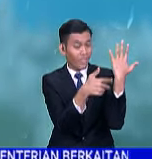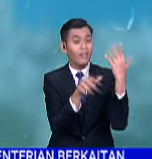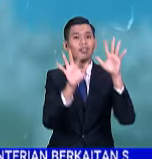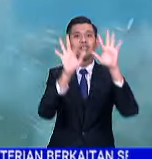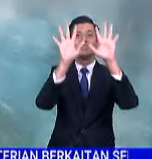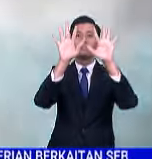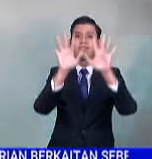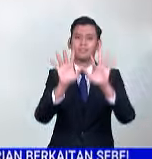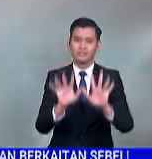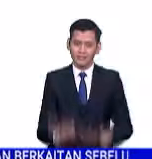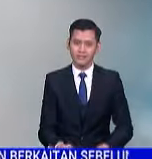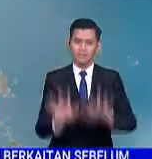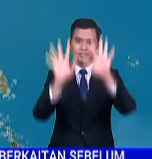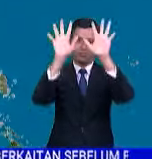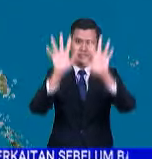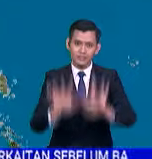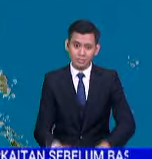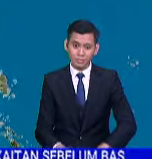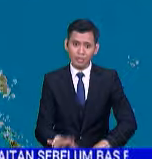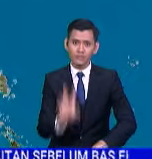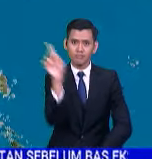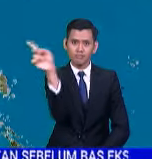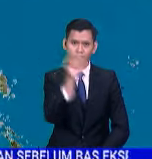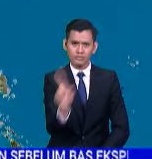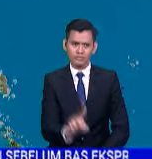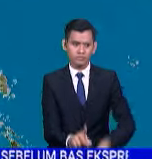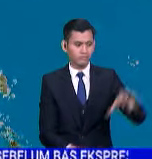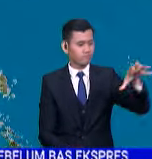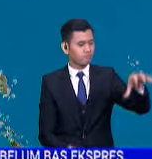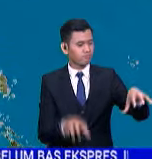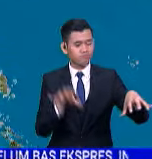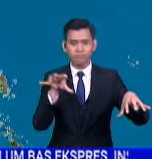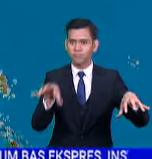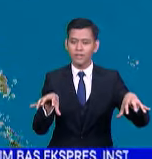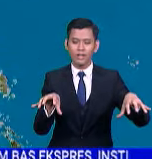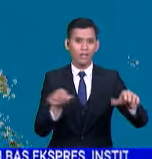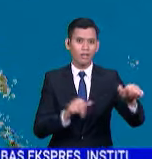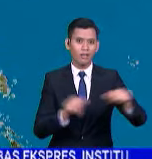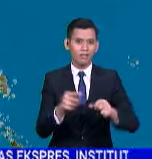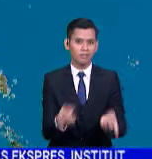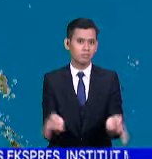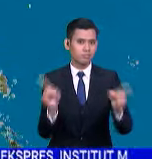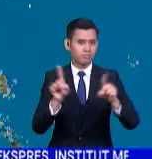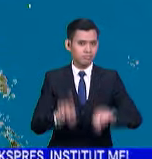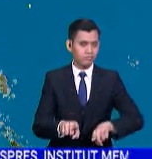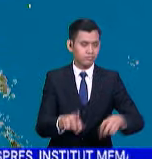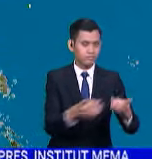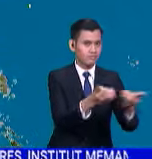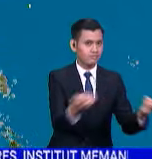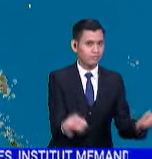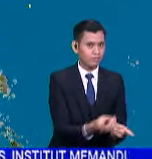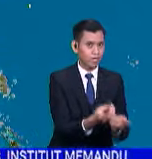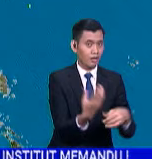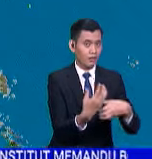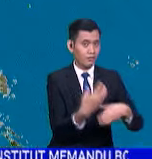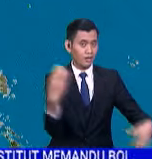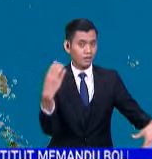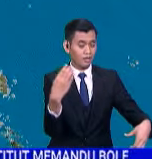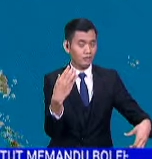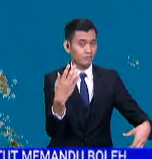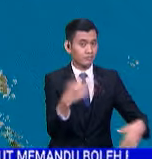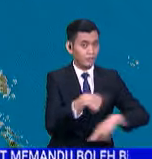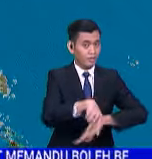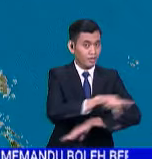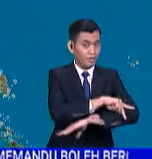lebat berserta ribut petir di satu dua tempat sedang aktif berlaku di sekitar daerah Batang Padang, Negeri Perak, Hulu